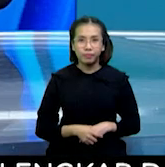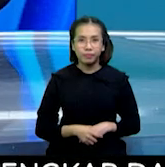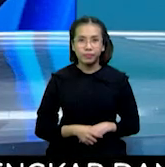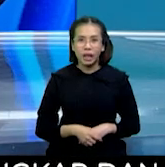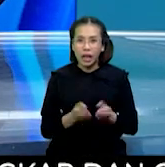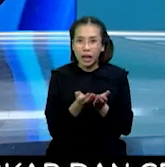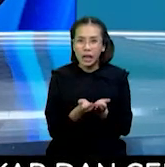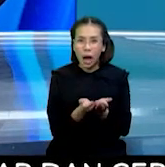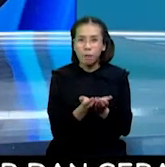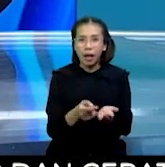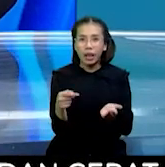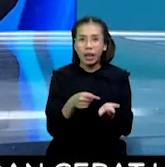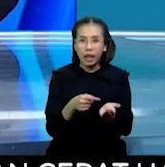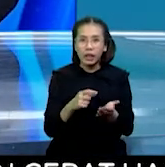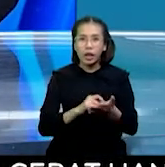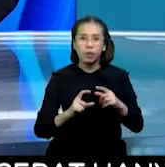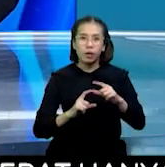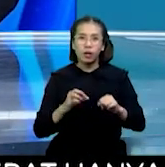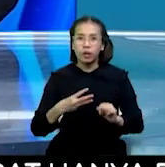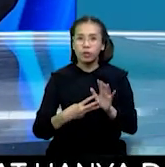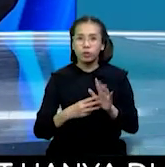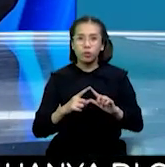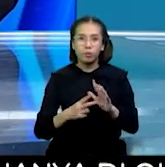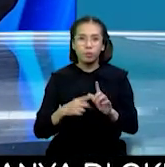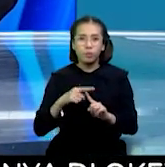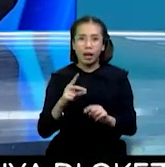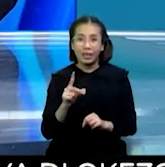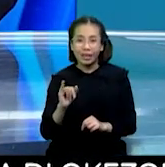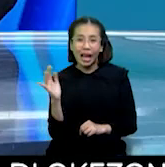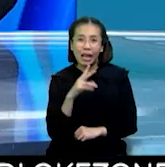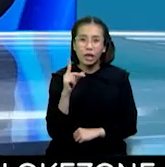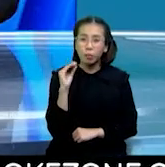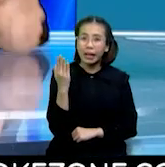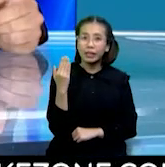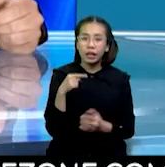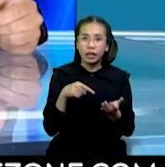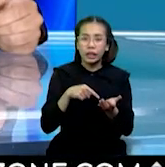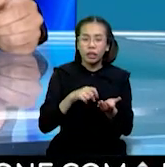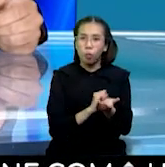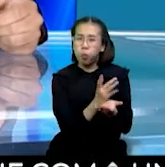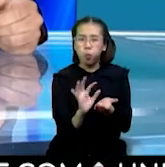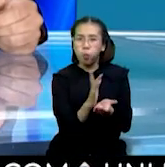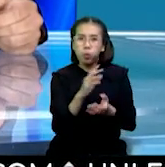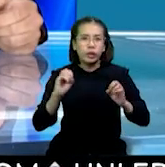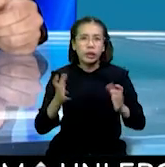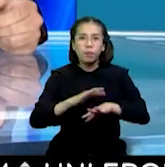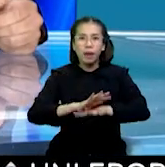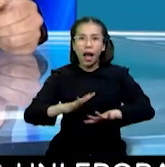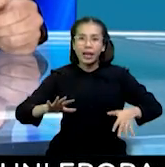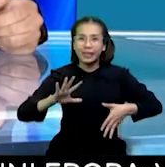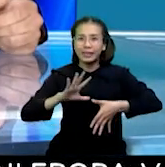Hai kapal kargo Sumantri brojonegoro para buka pagi terbakar perairan Cilacap Jawa Tengah tepatnya di area